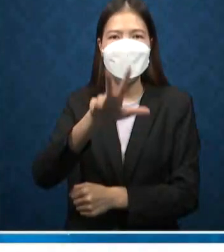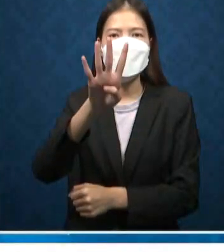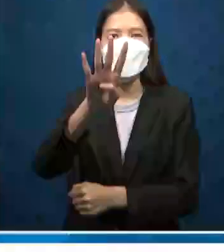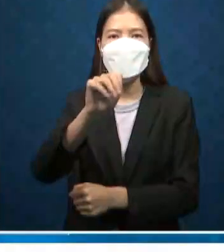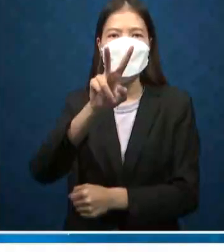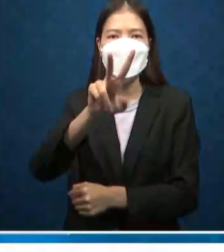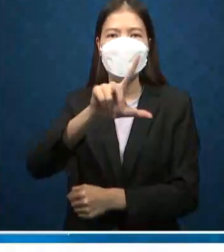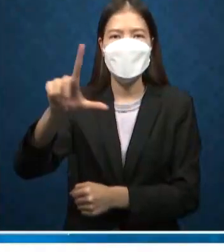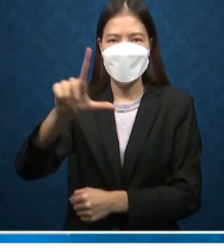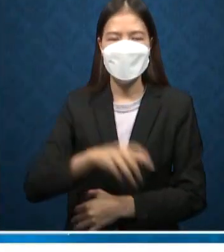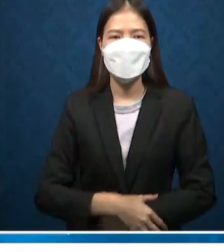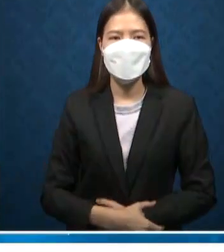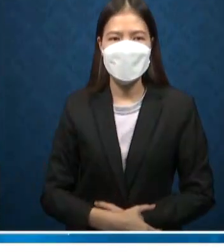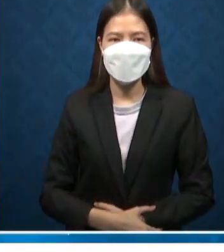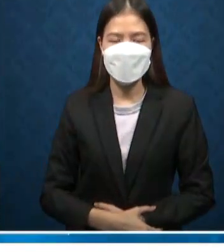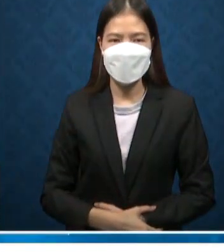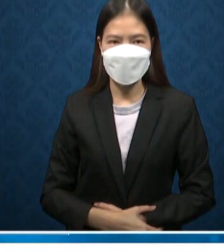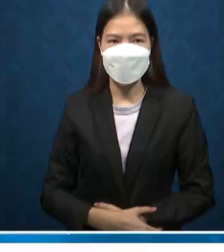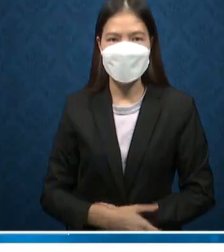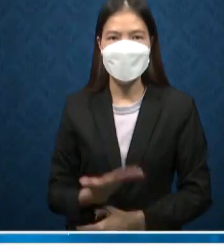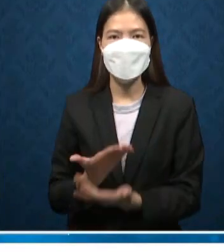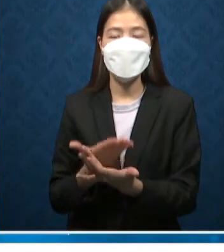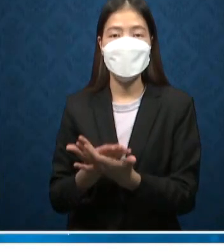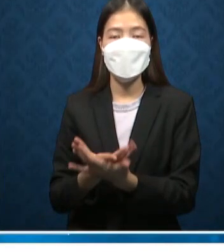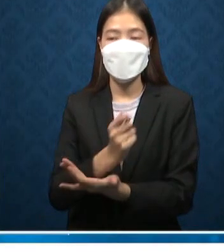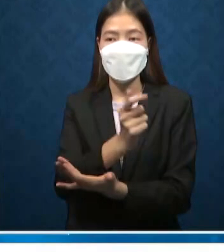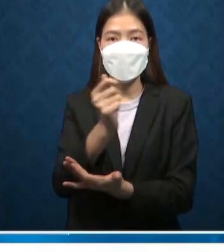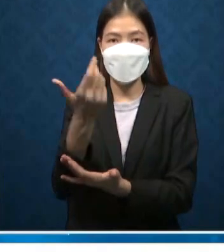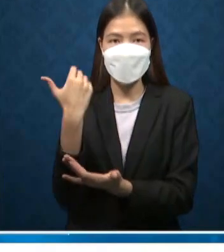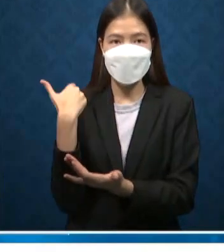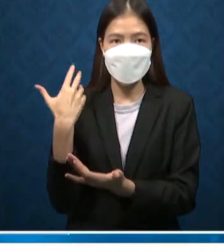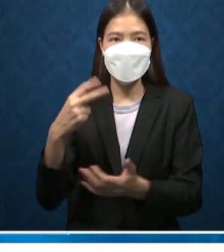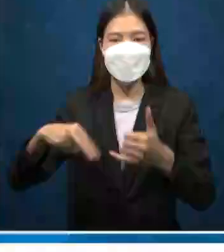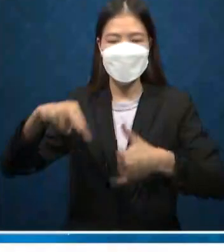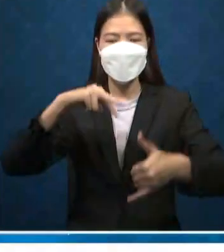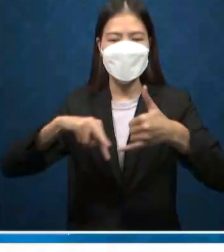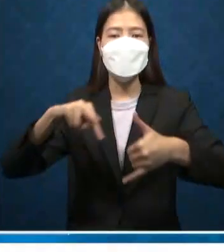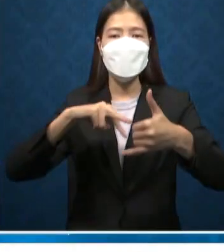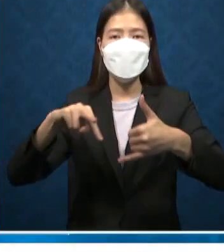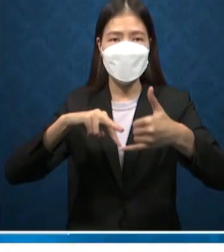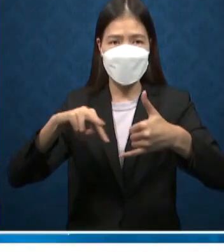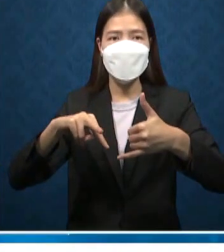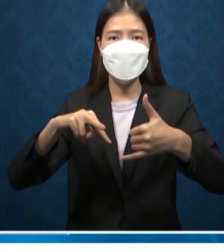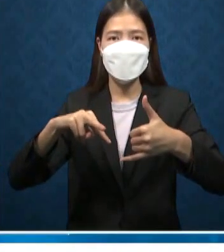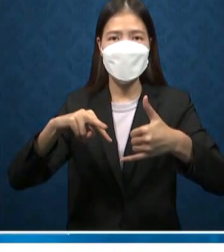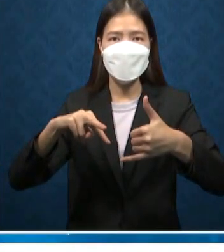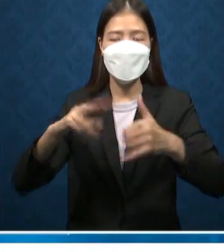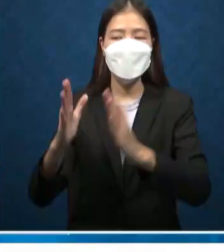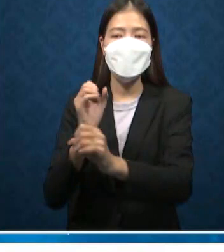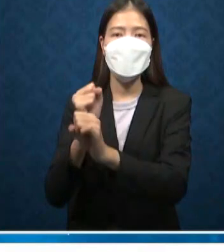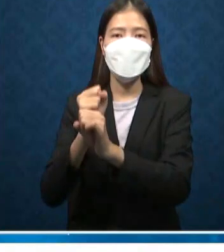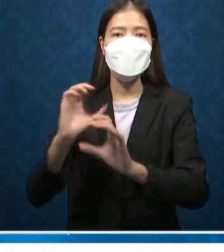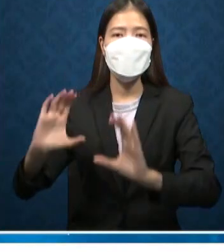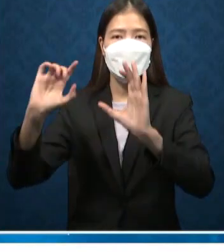15,042 ล้านบาทนะครับค่าใช้จ่ายเกี่ยวกับการรักษาพยาบาลข้าราชการลูกจ้างและพนักง